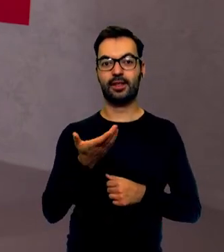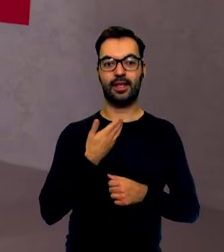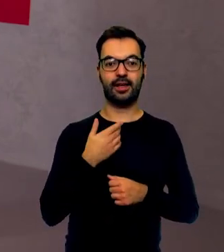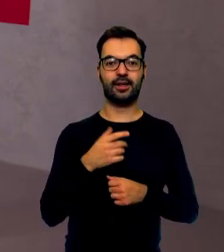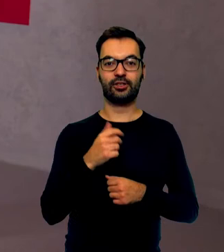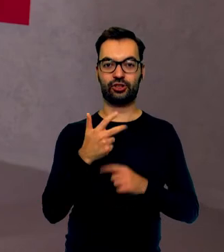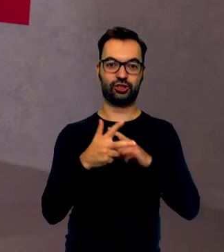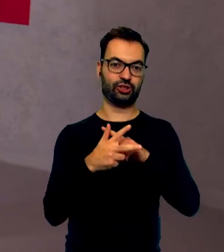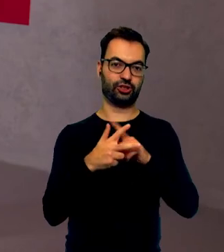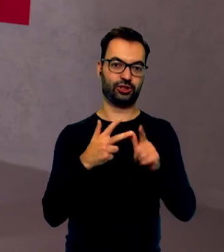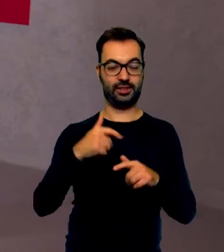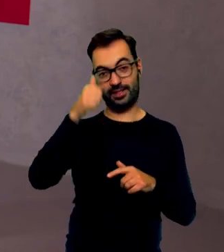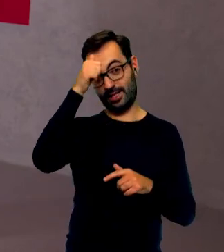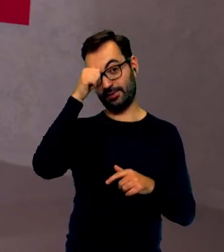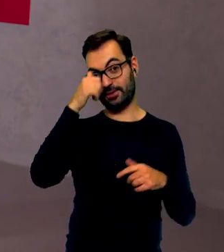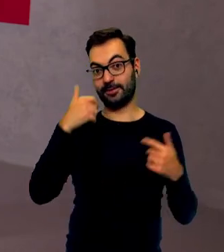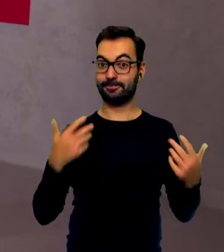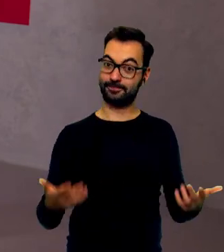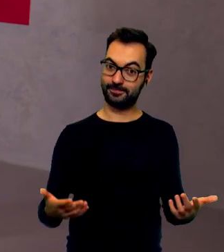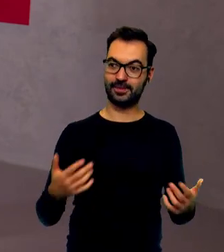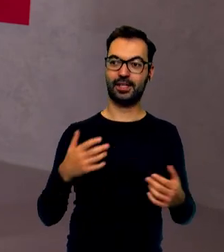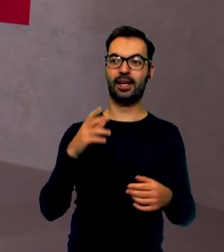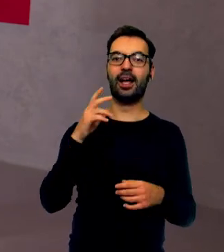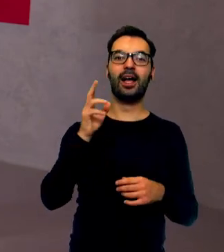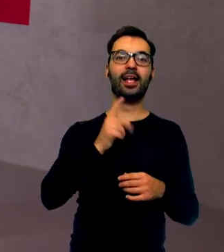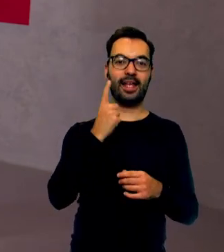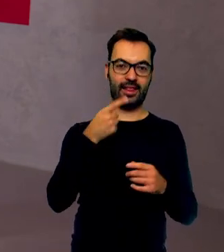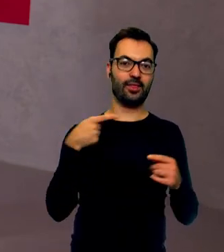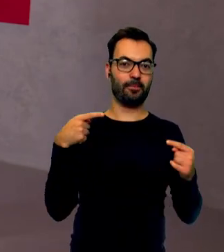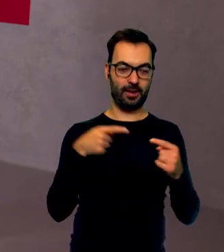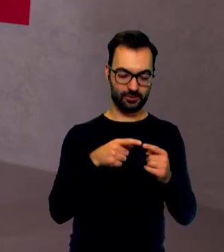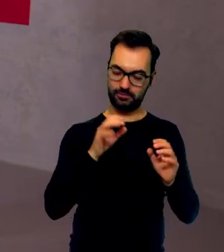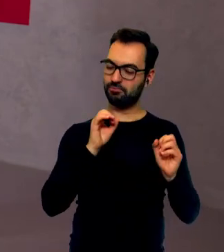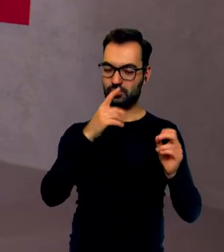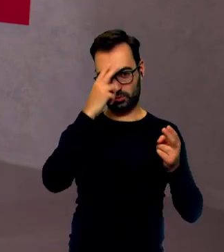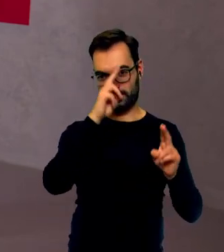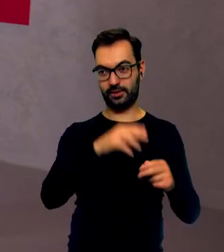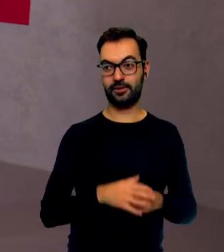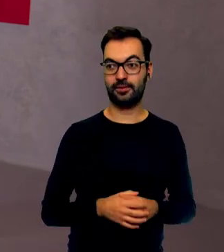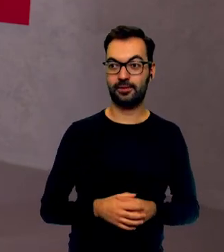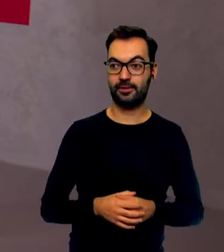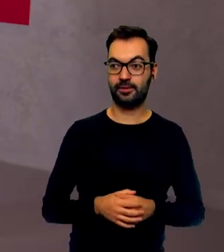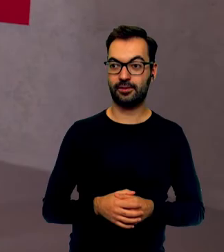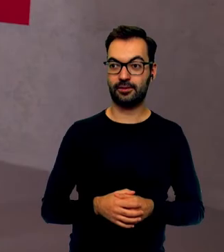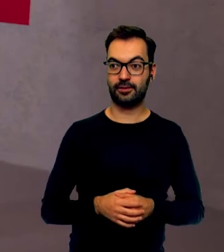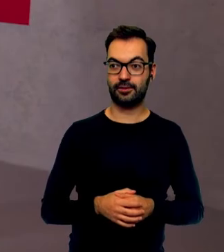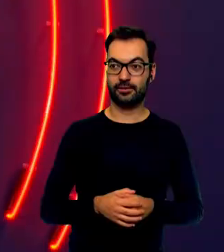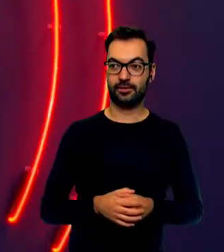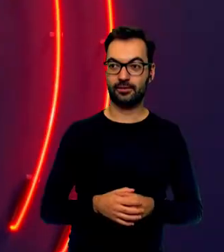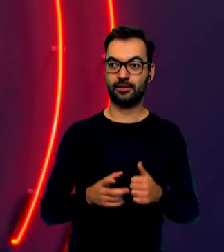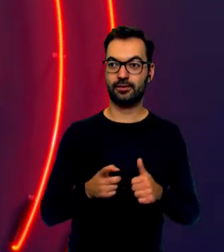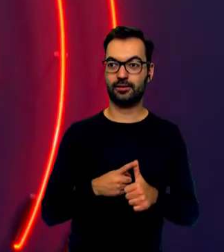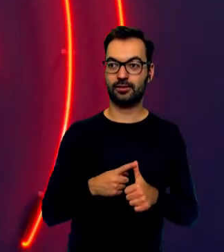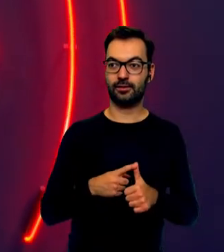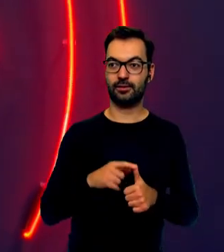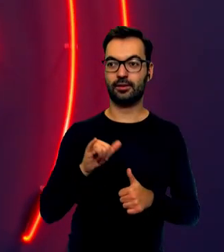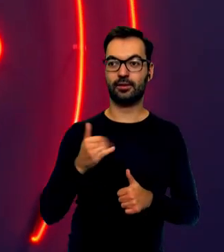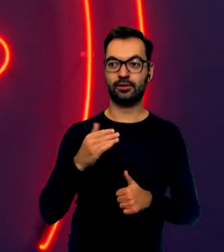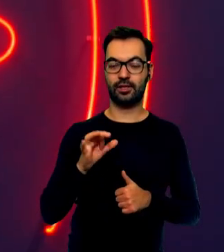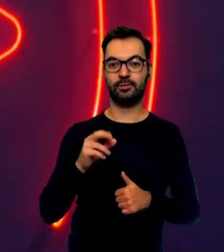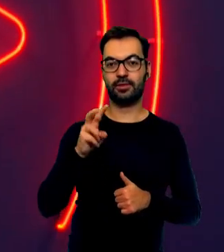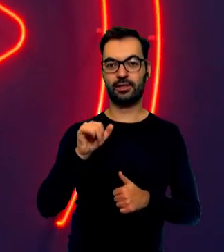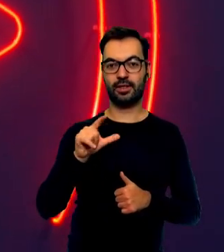mi Cweta trzy nazwiska, więc jeżeli chociaż jedno się zgodzi, to zaliczymy tę odpowiedź. No myślę, że na pewno